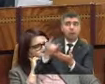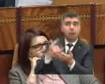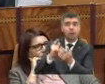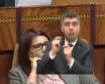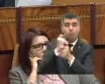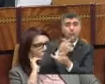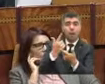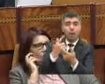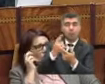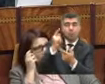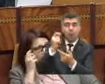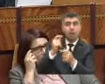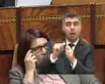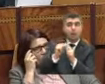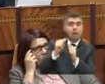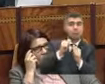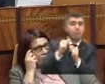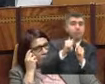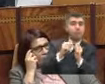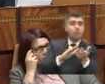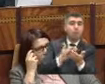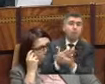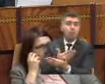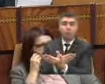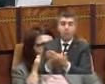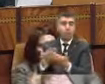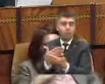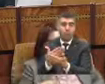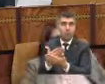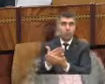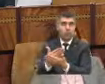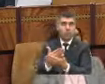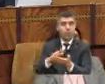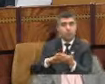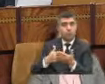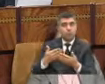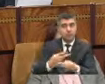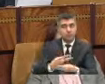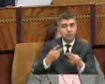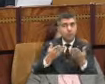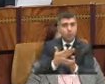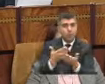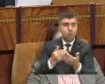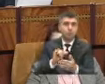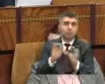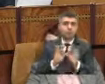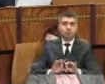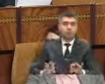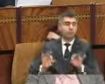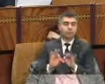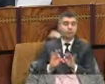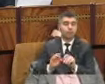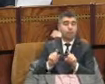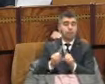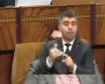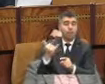المناطق اللي غادي تستفد منها هاد في الاونه الاخيره بعض المراكز. اذا يجب اعتماد